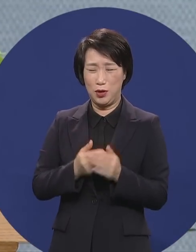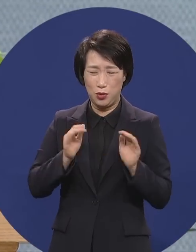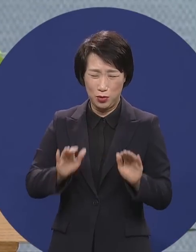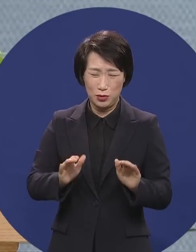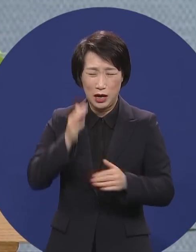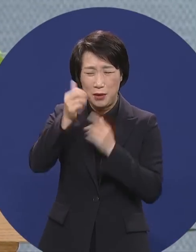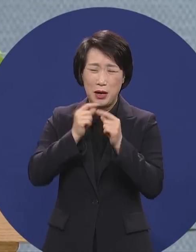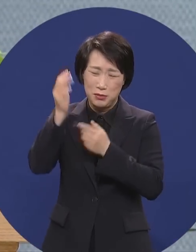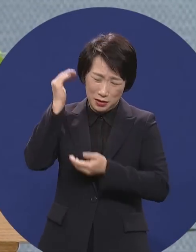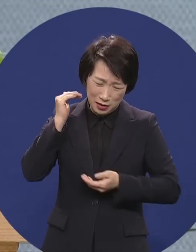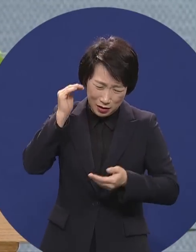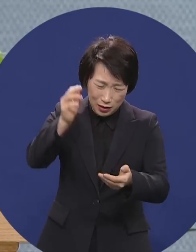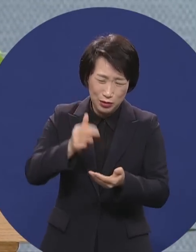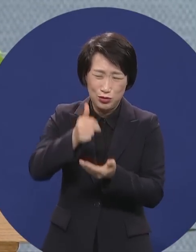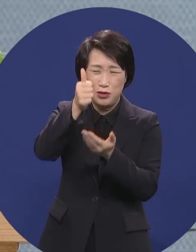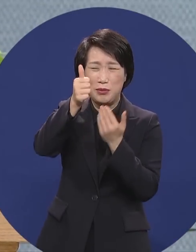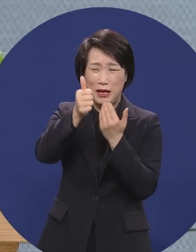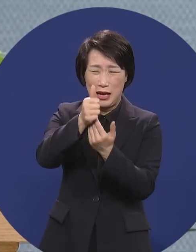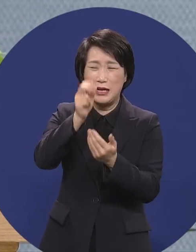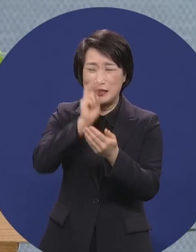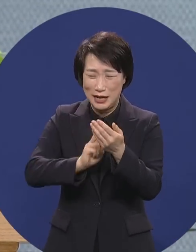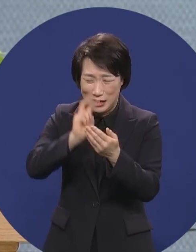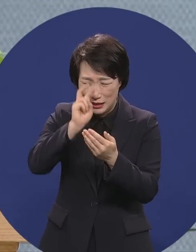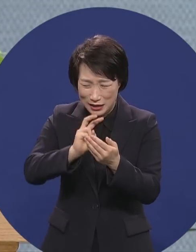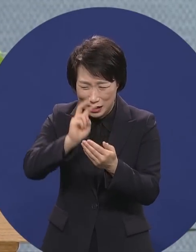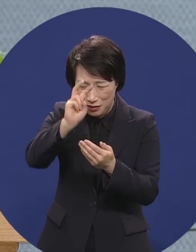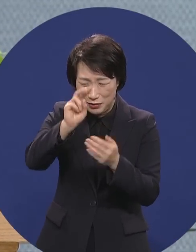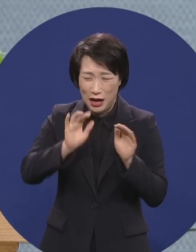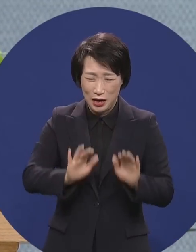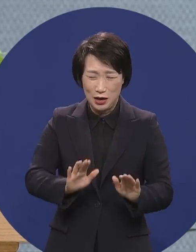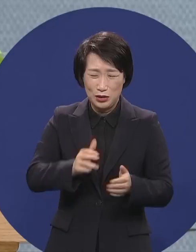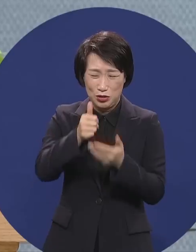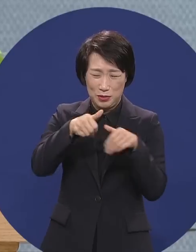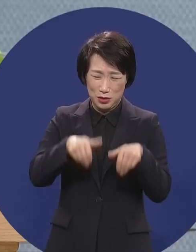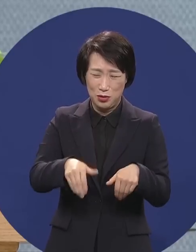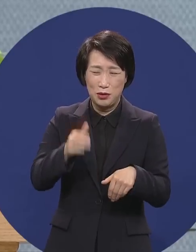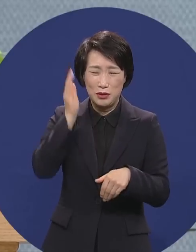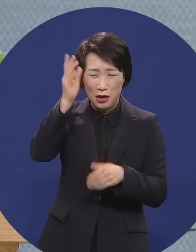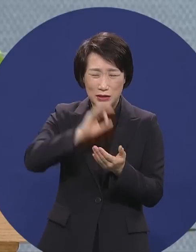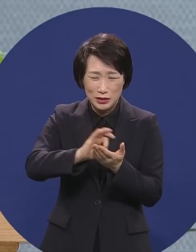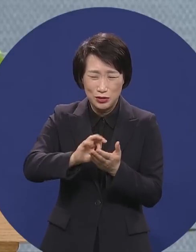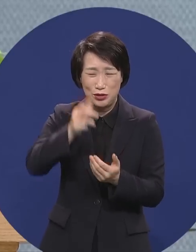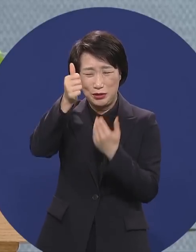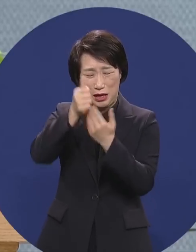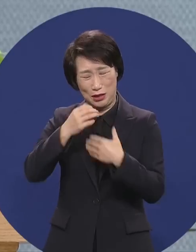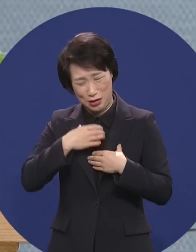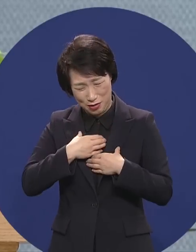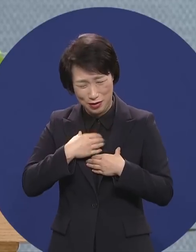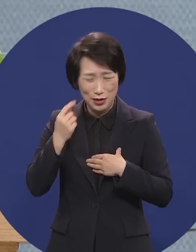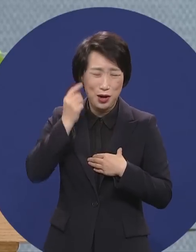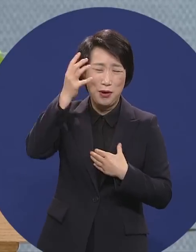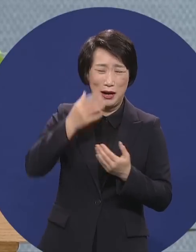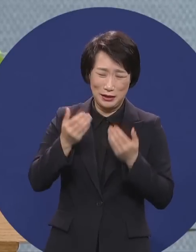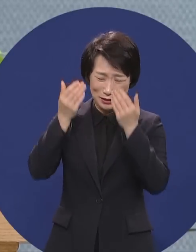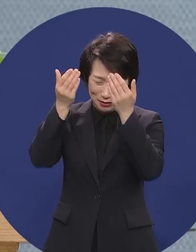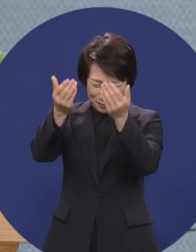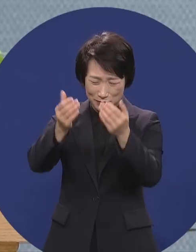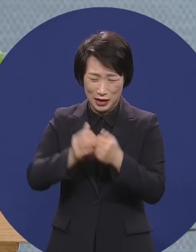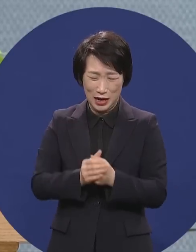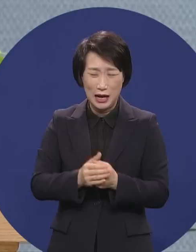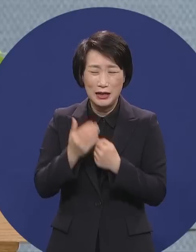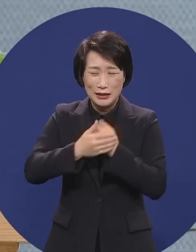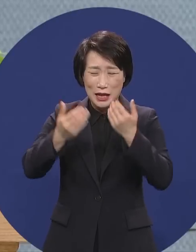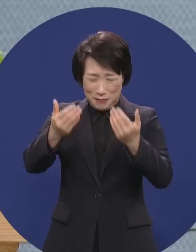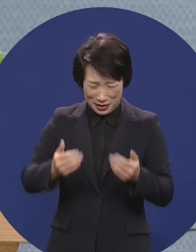또 말씀 전하신 주님을 찬양합니다. 주의 종을 써주신 주님을 경외합니다. 영광 돌립니다.